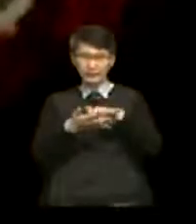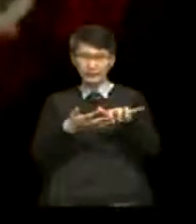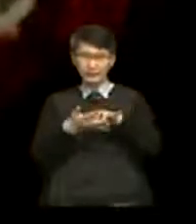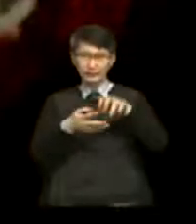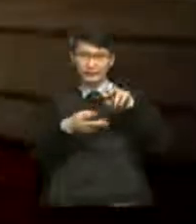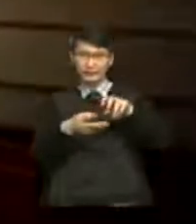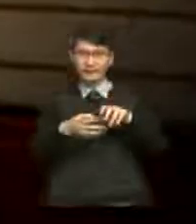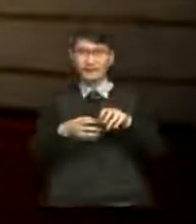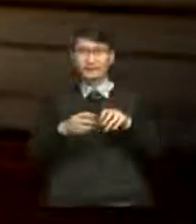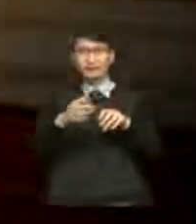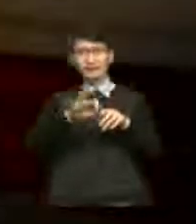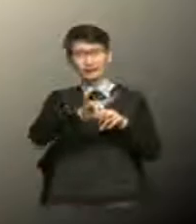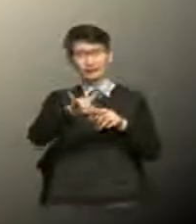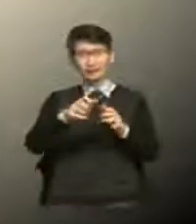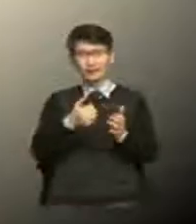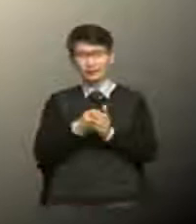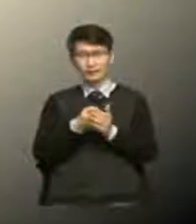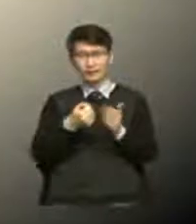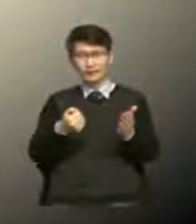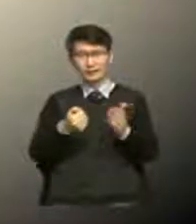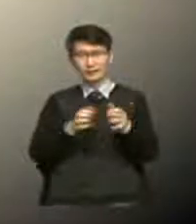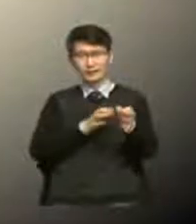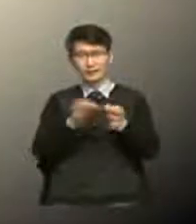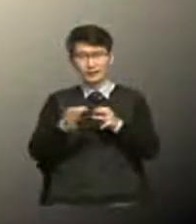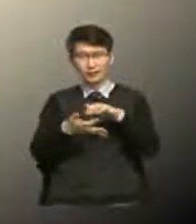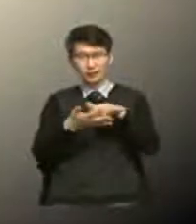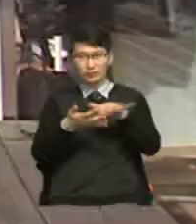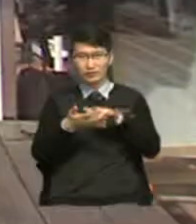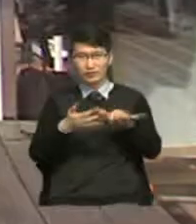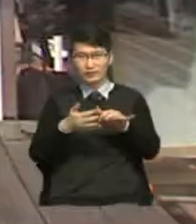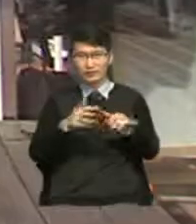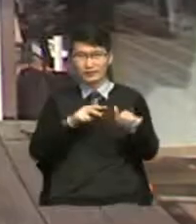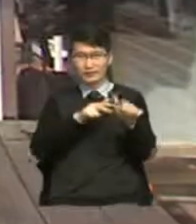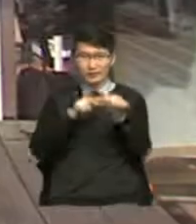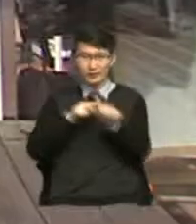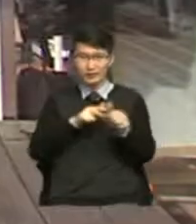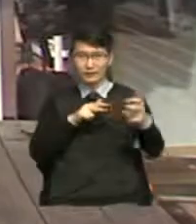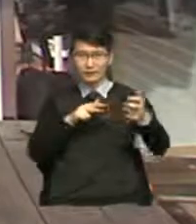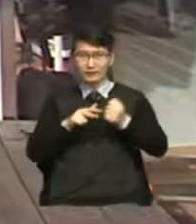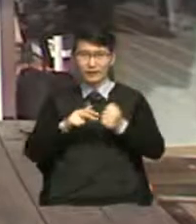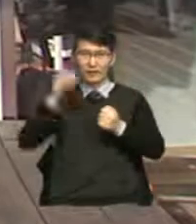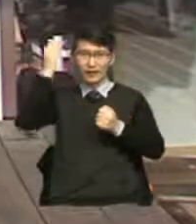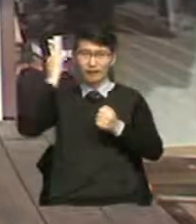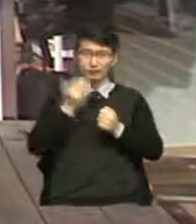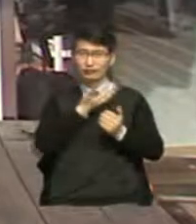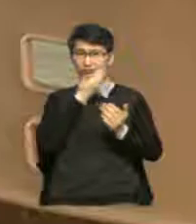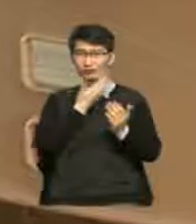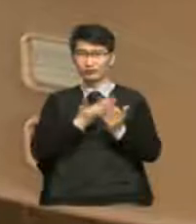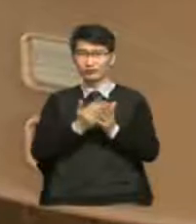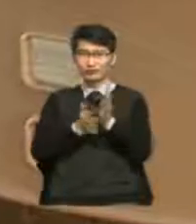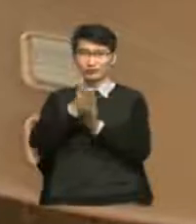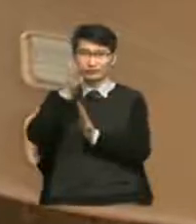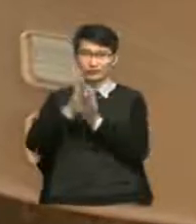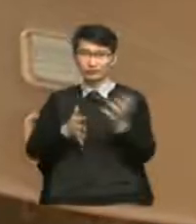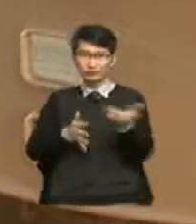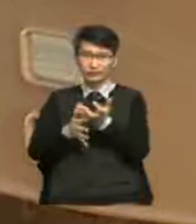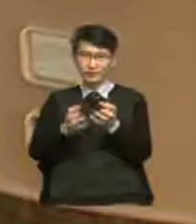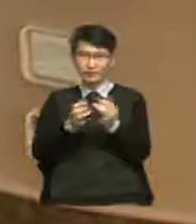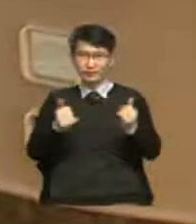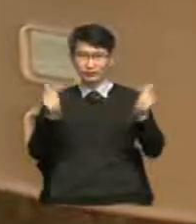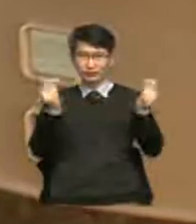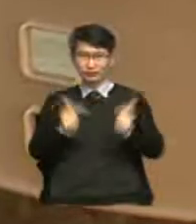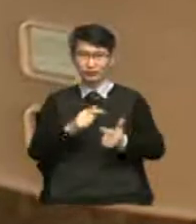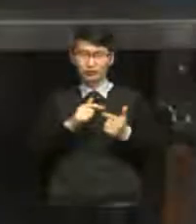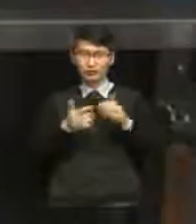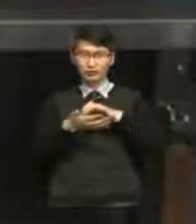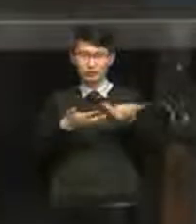코로나19 사태로 인한 소상공인 시장 분석 자료를 내놓고 우리나라 주요 도심지의 유동 인구가 크게 준